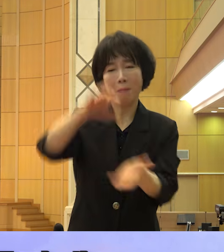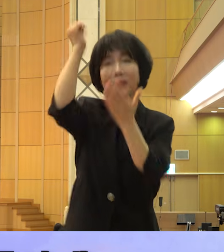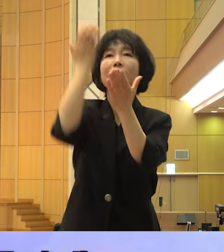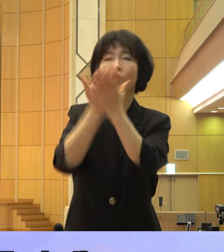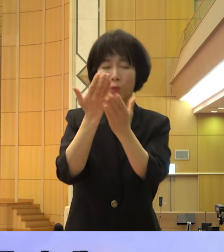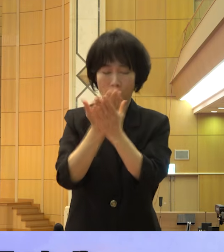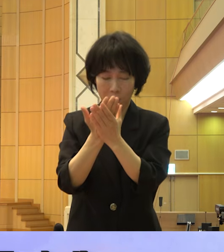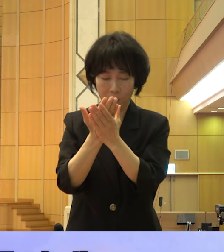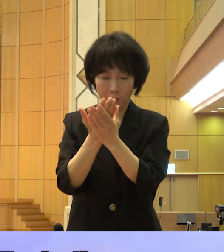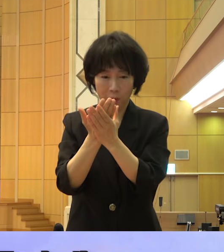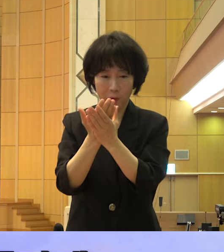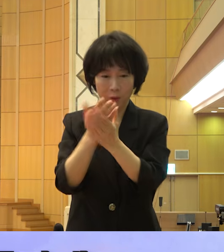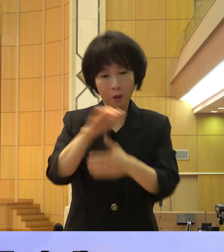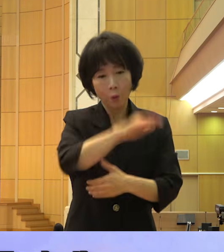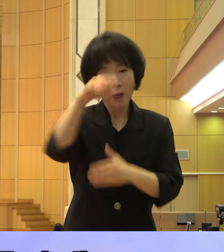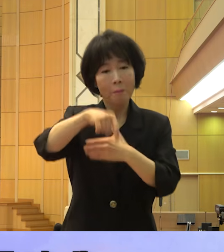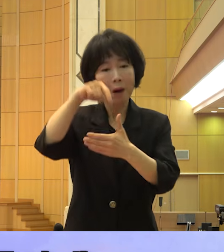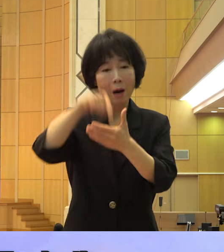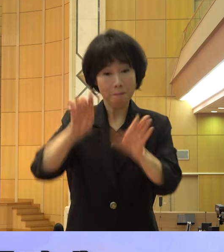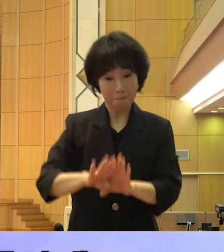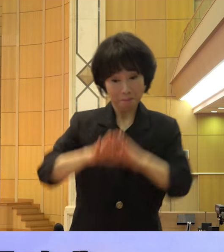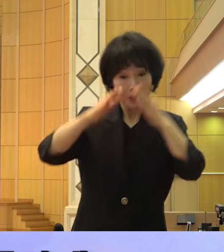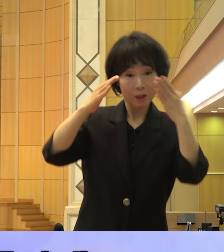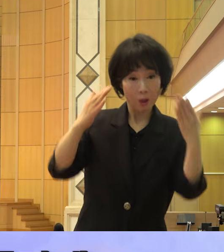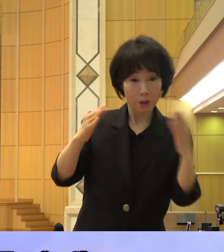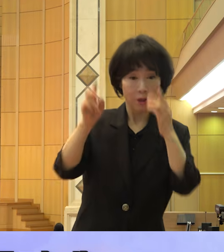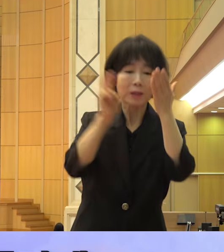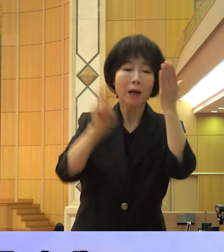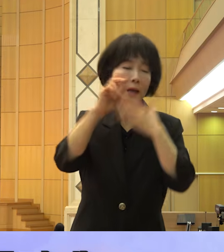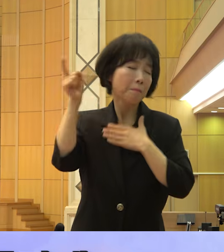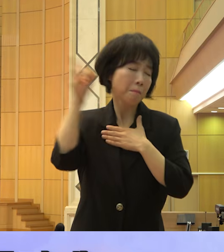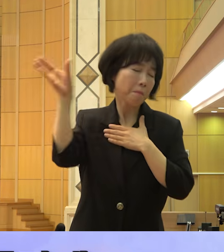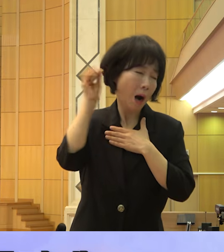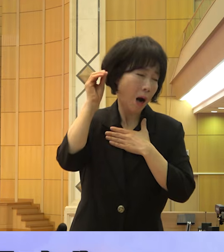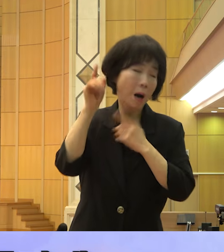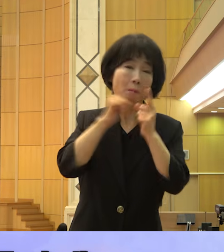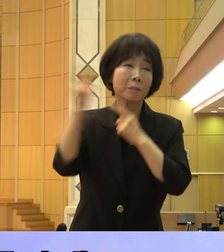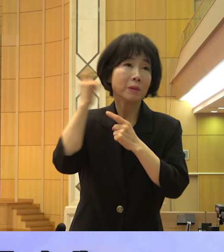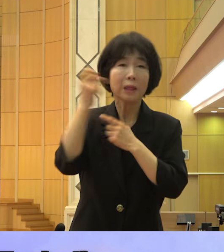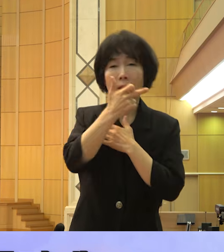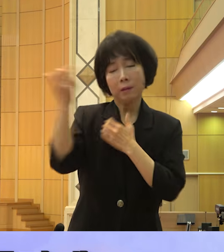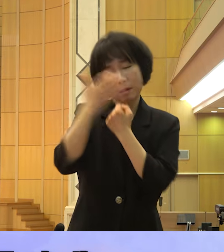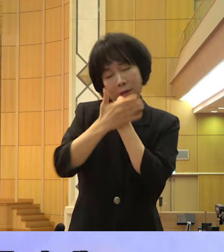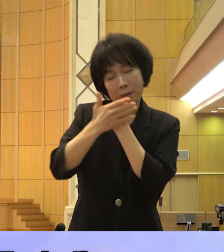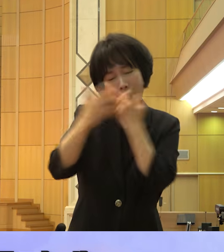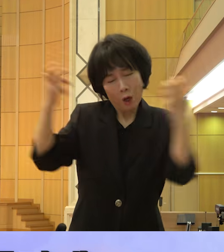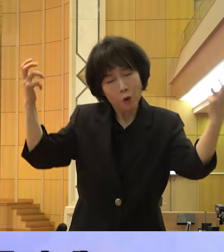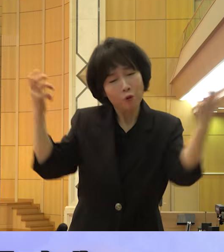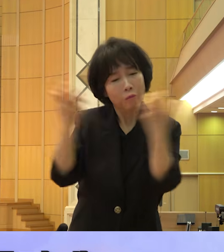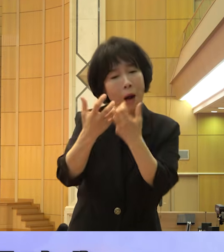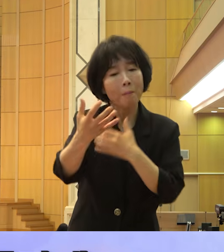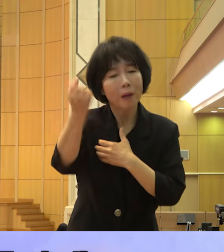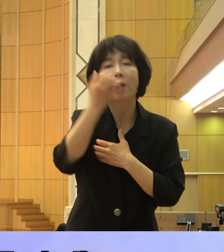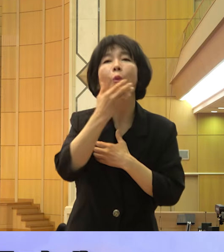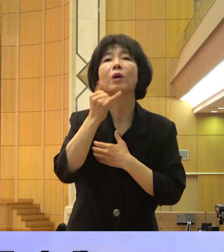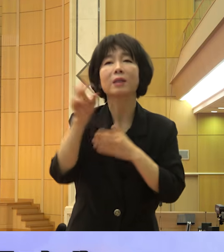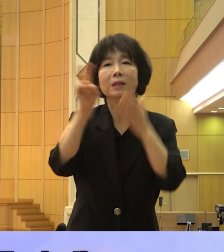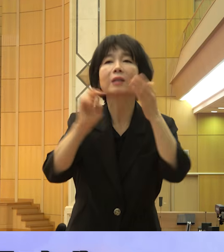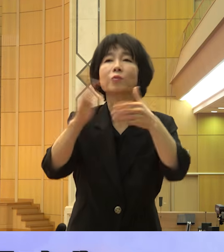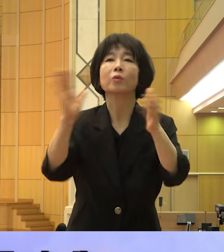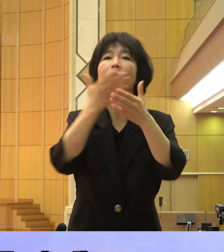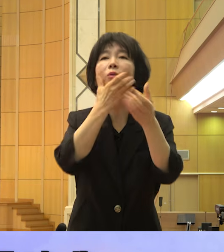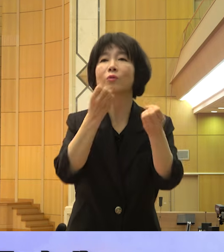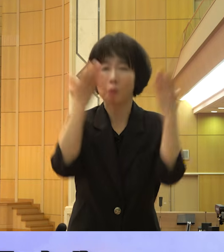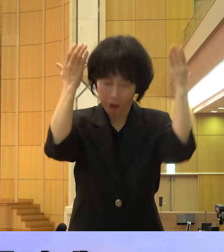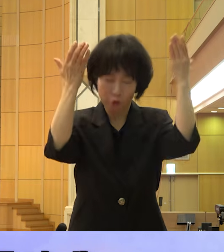흠양하여 주시옵시고, 우리들의 마음을 활짝 열어서 하나님 말씀 들을 때 큰 은혜 받는 복된 찬양이 되게